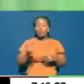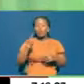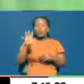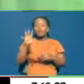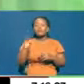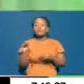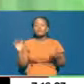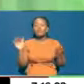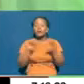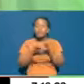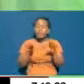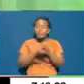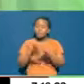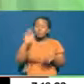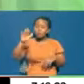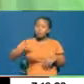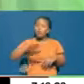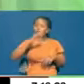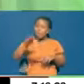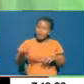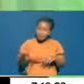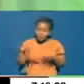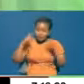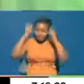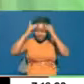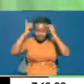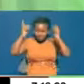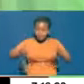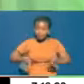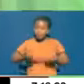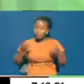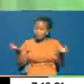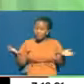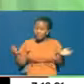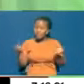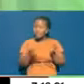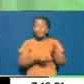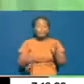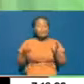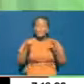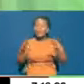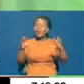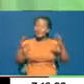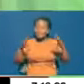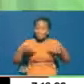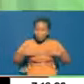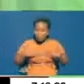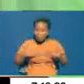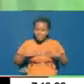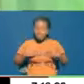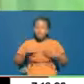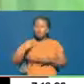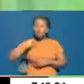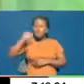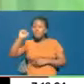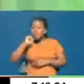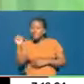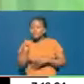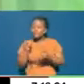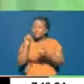of parliament decided that we will not buy the politics of